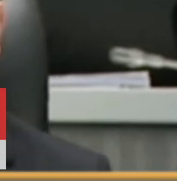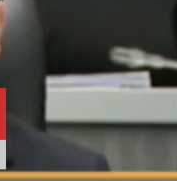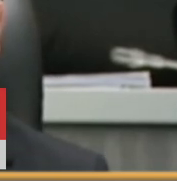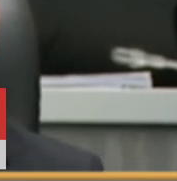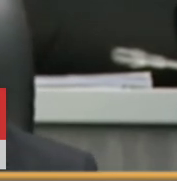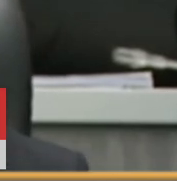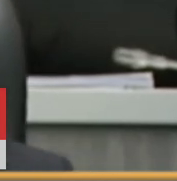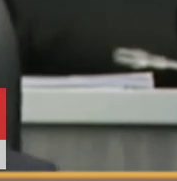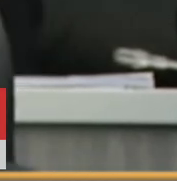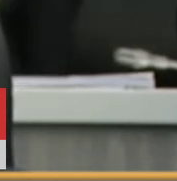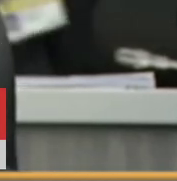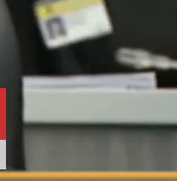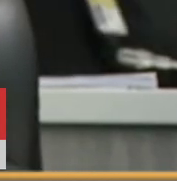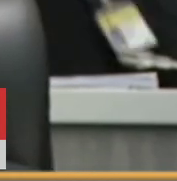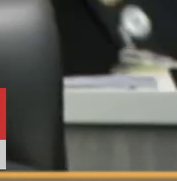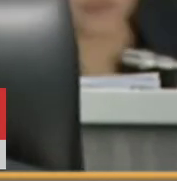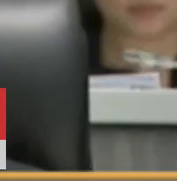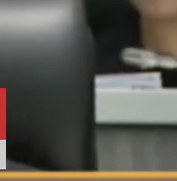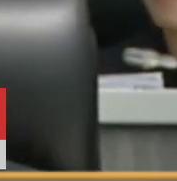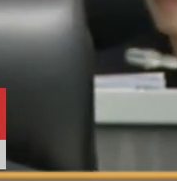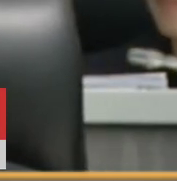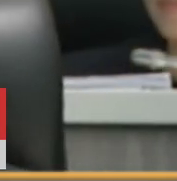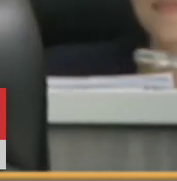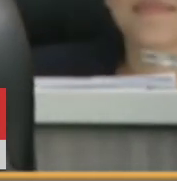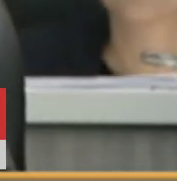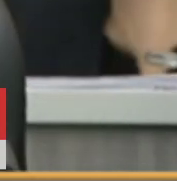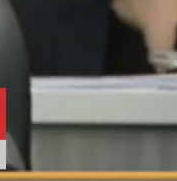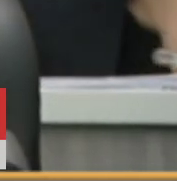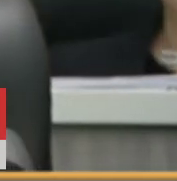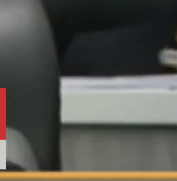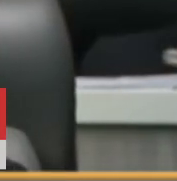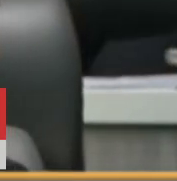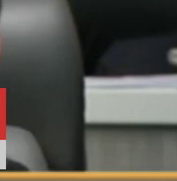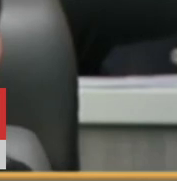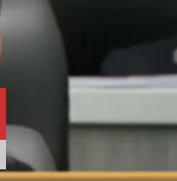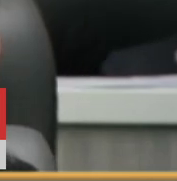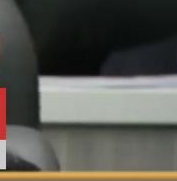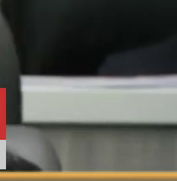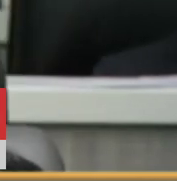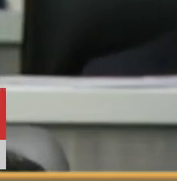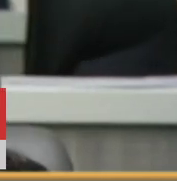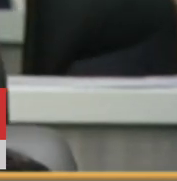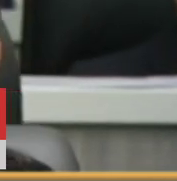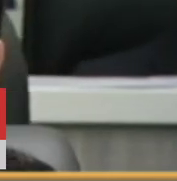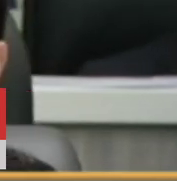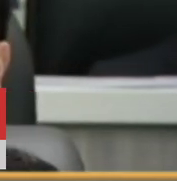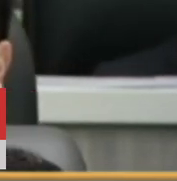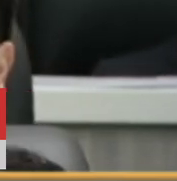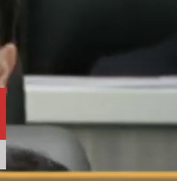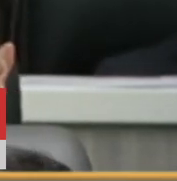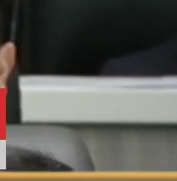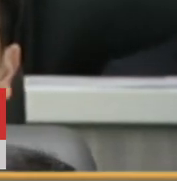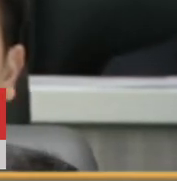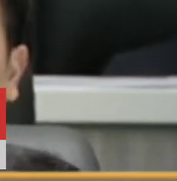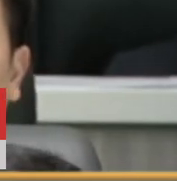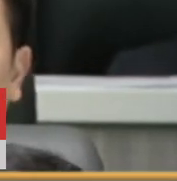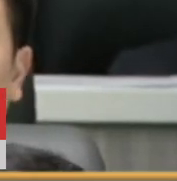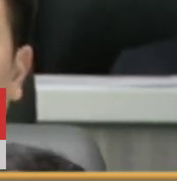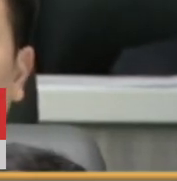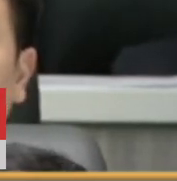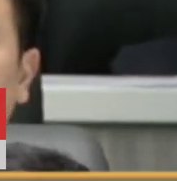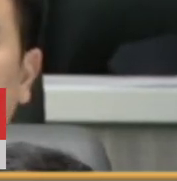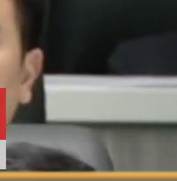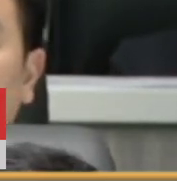จทย์ของพี่น้องประชาชนชาวเปอร์ปากช่องและพี่น้องประชาชนชาวไทยทั้งประเทศเพราะอะไรครับท่านประธานงบประม